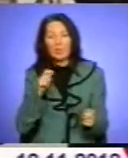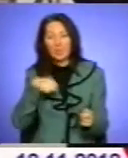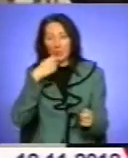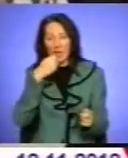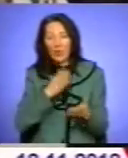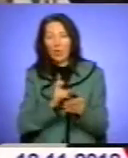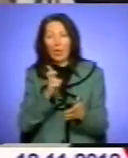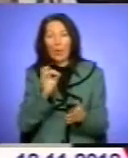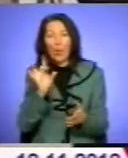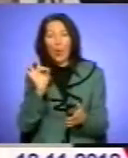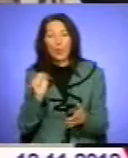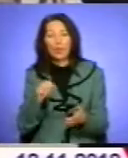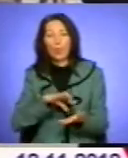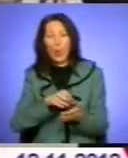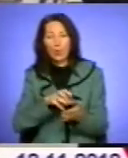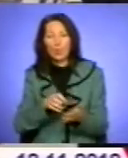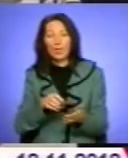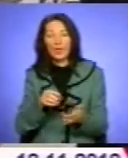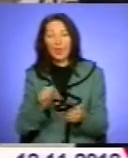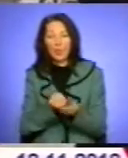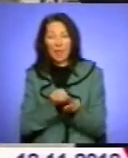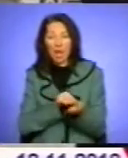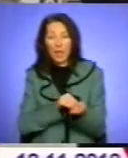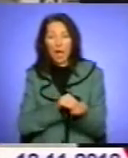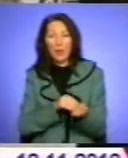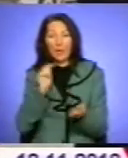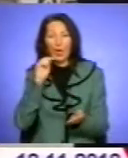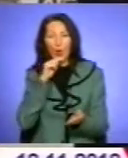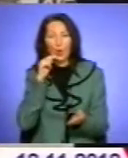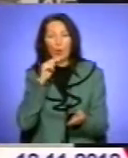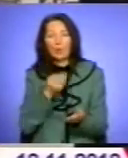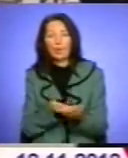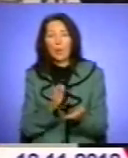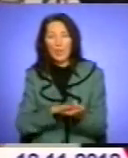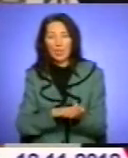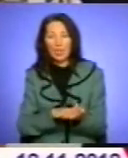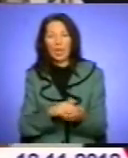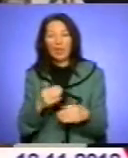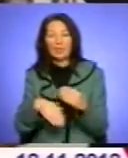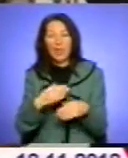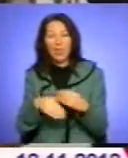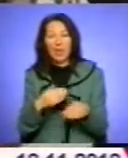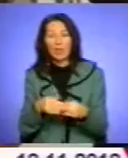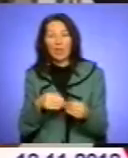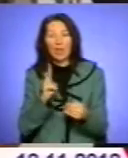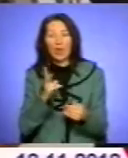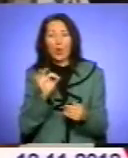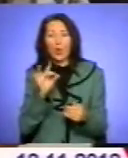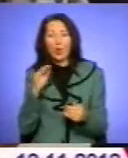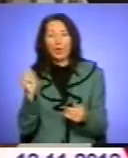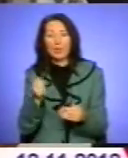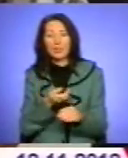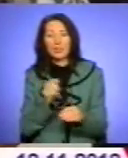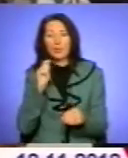є пампушки, є канапки, кукурудзяні блінчики, салати, корж з маком, село